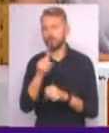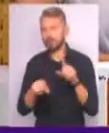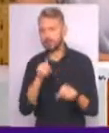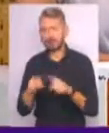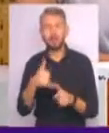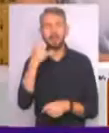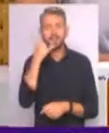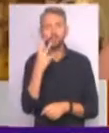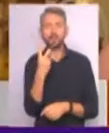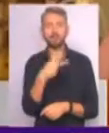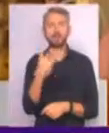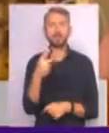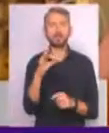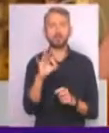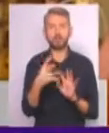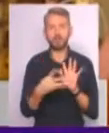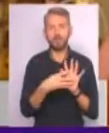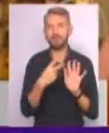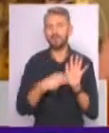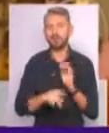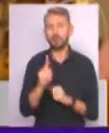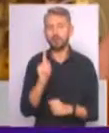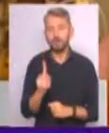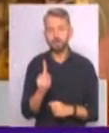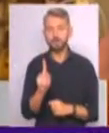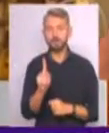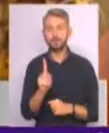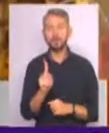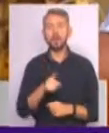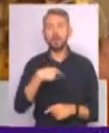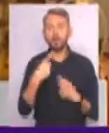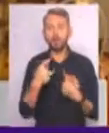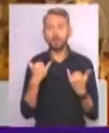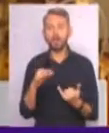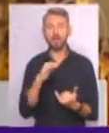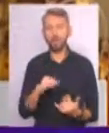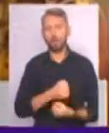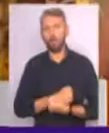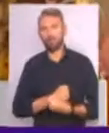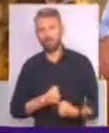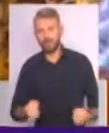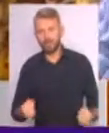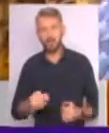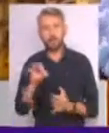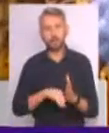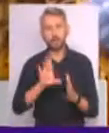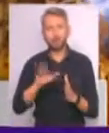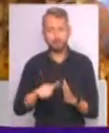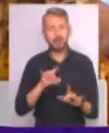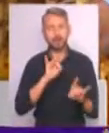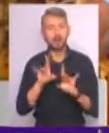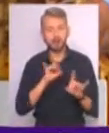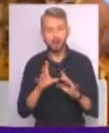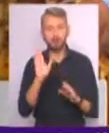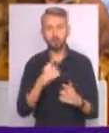Телефон 223 0971. Говоримо зараз про ожиріння. Зразу після перерви говоримо